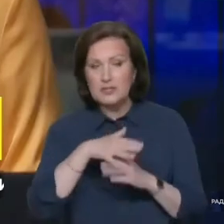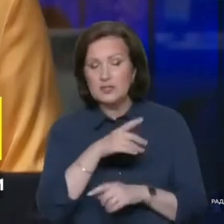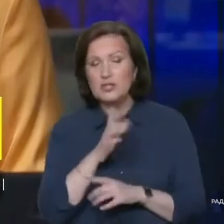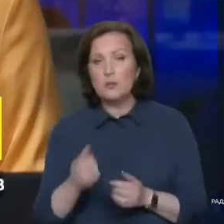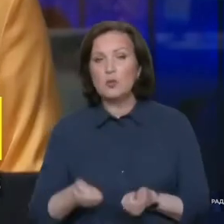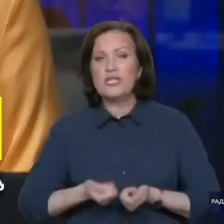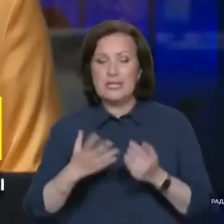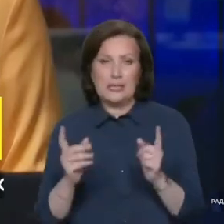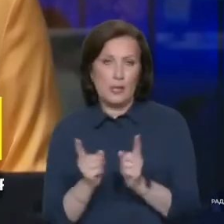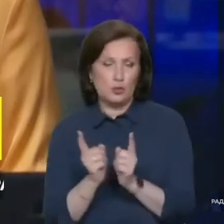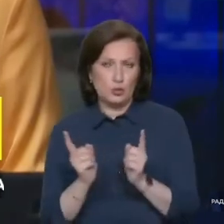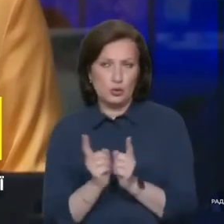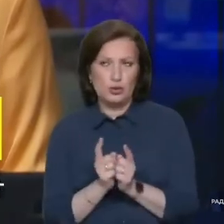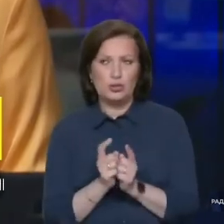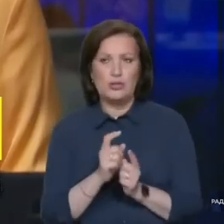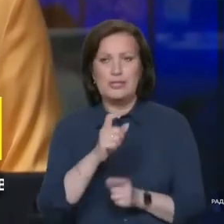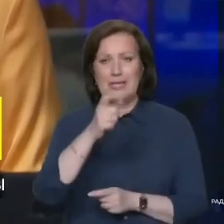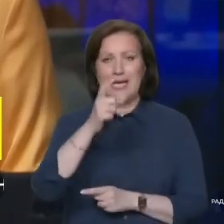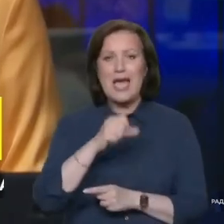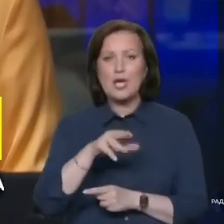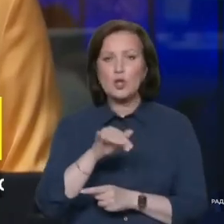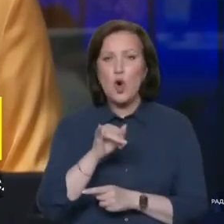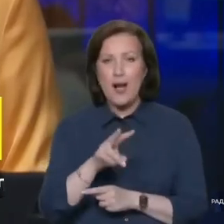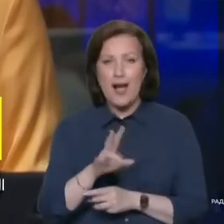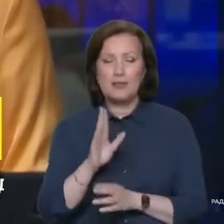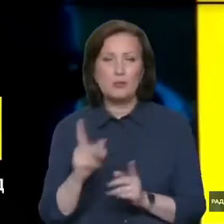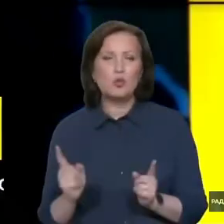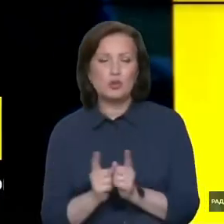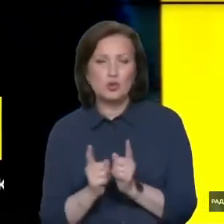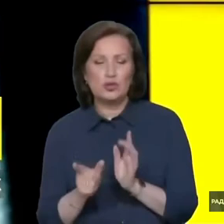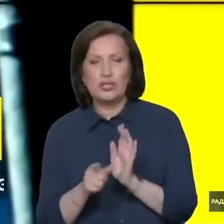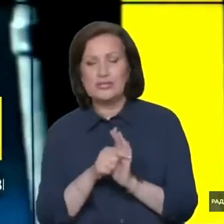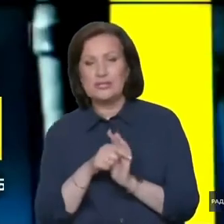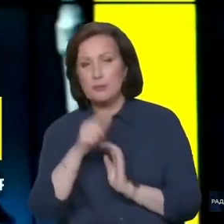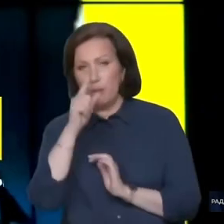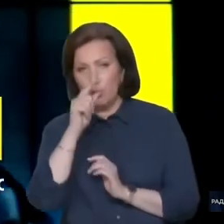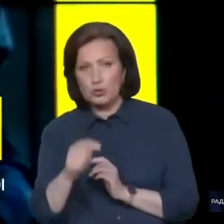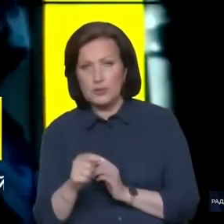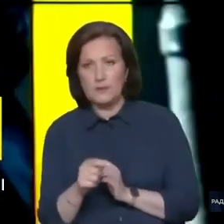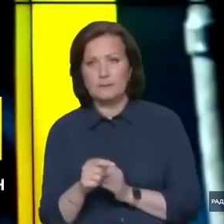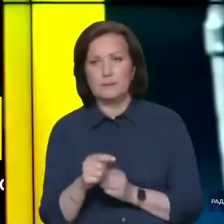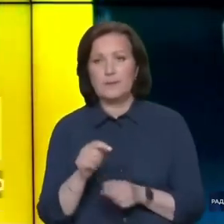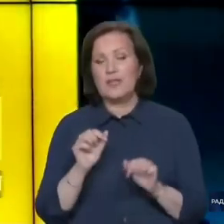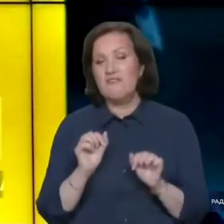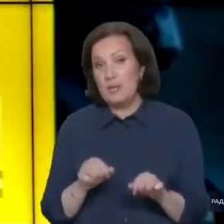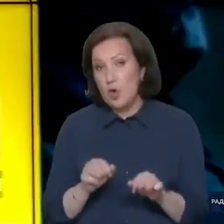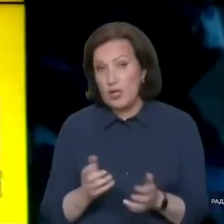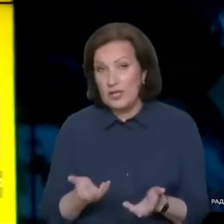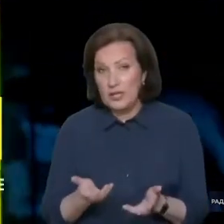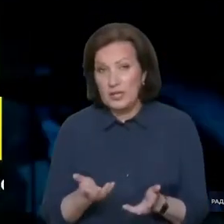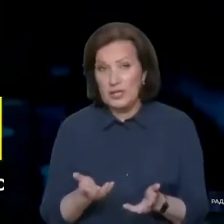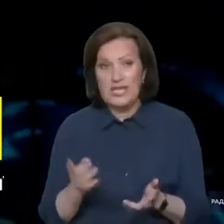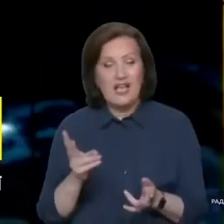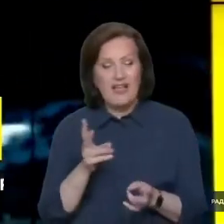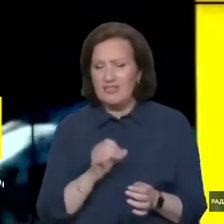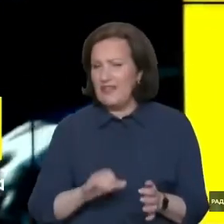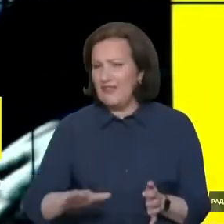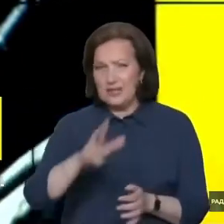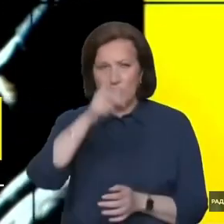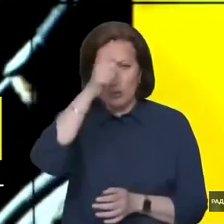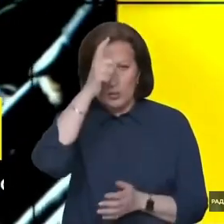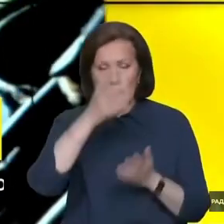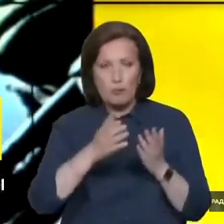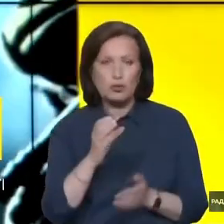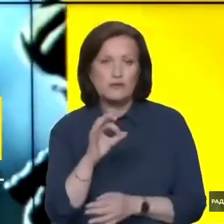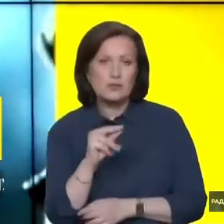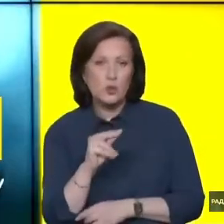буде кілька зустрічей, і Ердоган, скоріше за всього, буде зустрічатися із Путіним. Вірогідно, не на території Туреччини, а